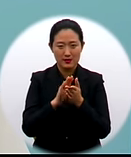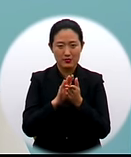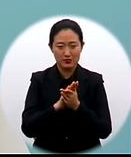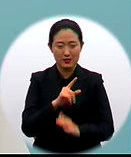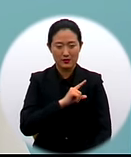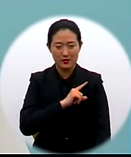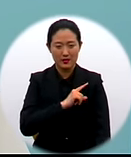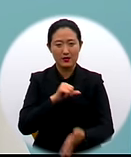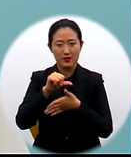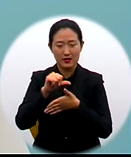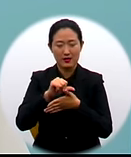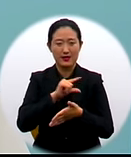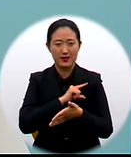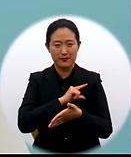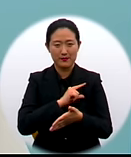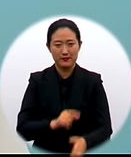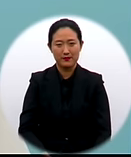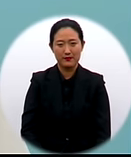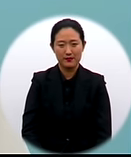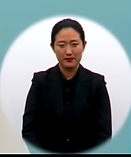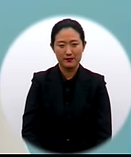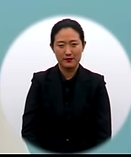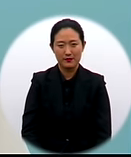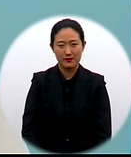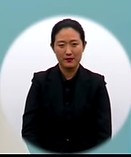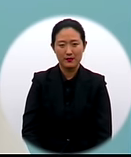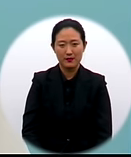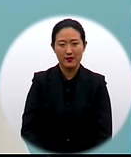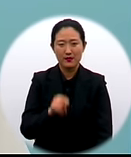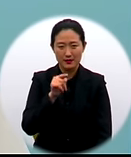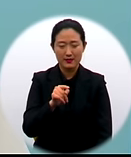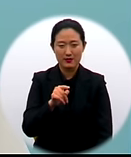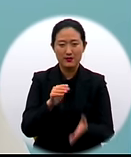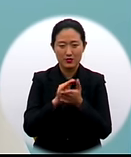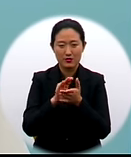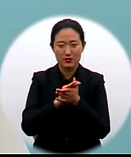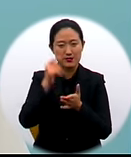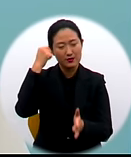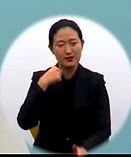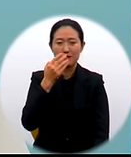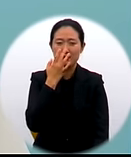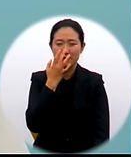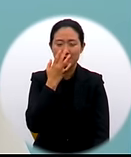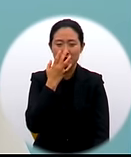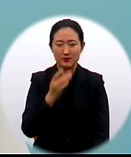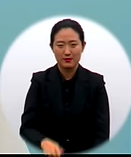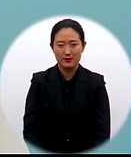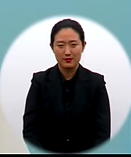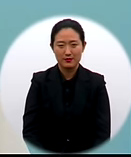이름에 저희 큰애 이름을 썼다고 하더라고요. 근데 저희 큰애가 쓴 거에는 반에 싫어하는 친구가 있었대요. 그 친구는 못 느꼈나